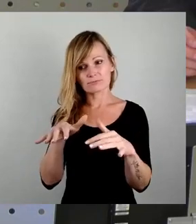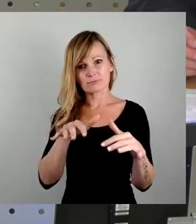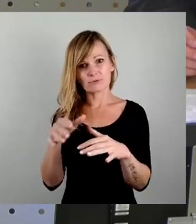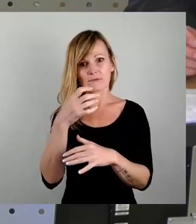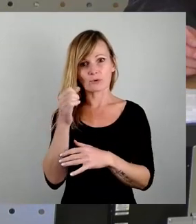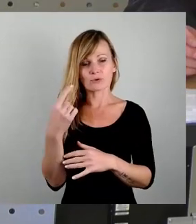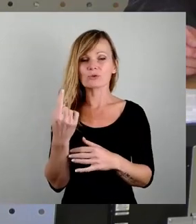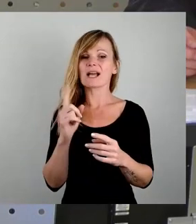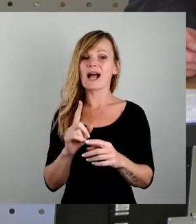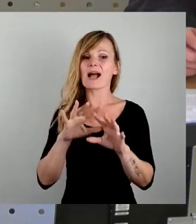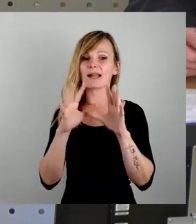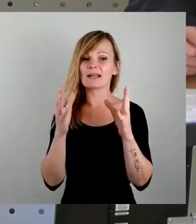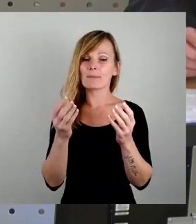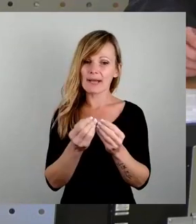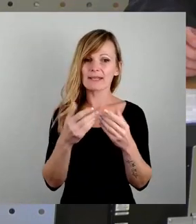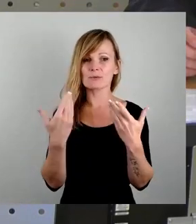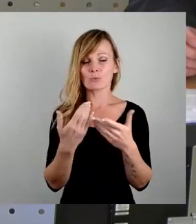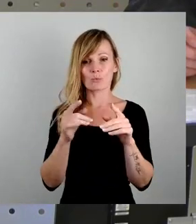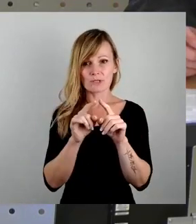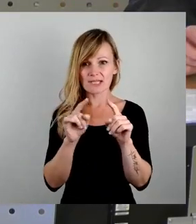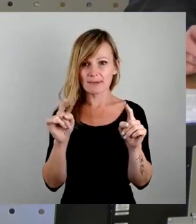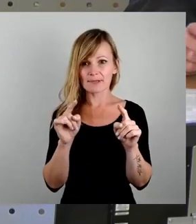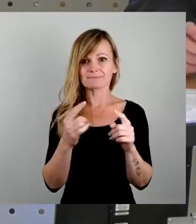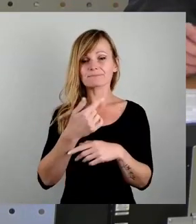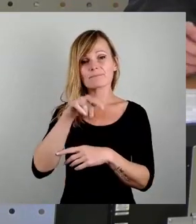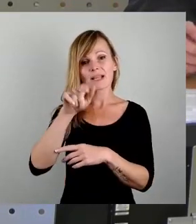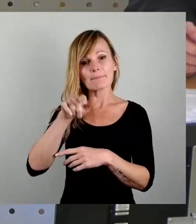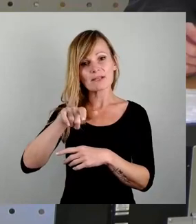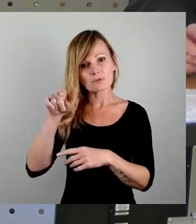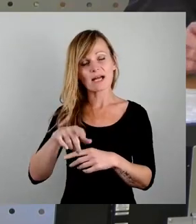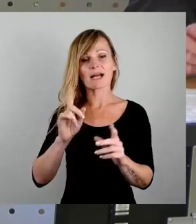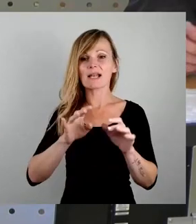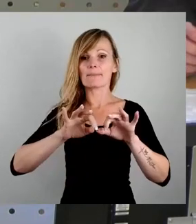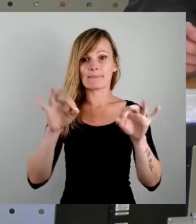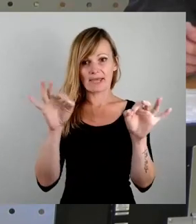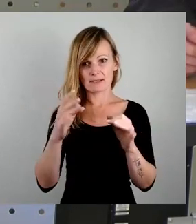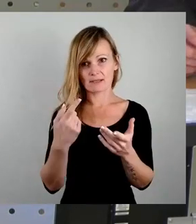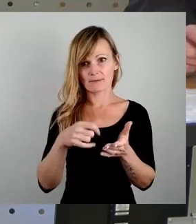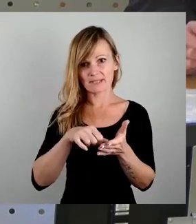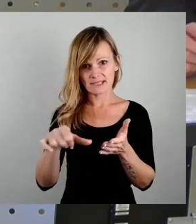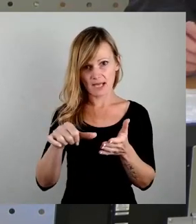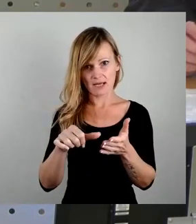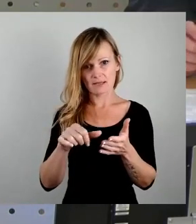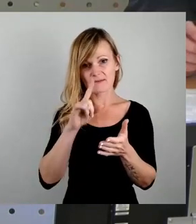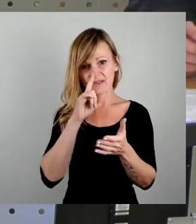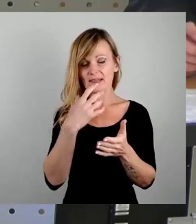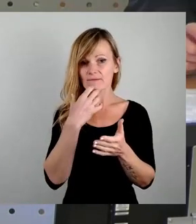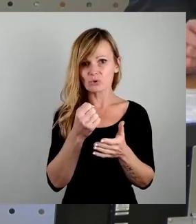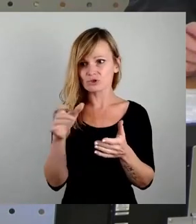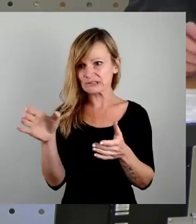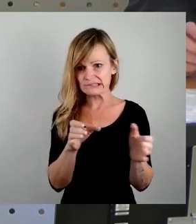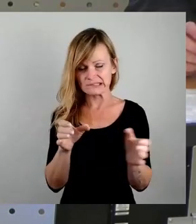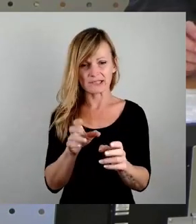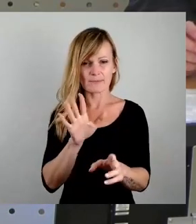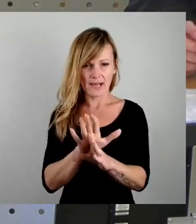allgemein davon, dass wir Personal besser bezahlen müssen, wenn wir es halten wollen und, und. Also es gibt 1000 Gründe,